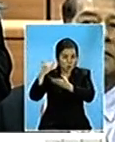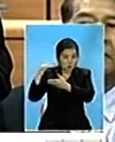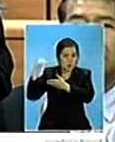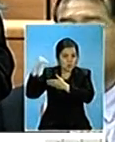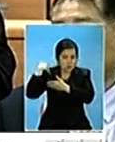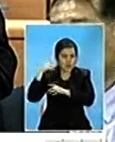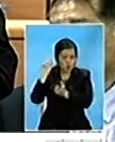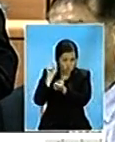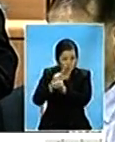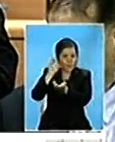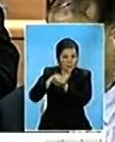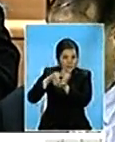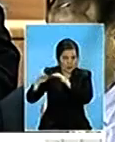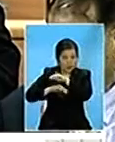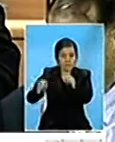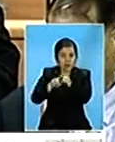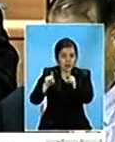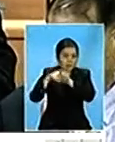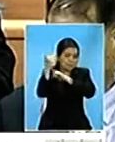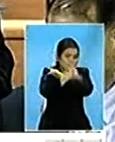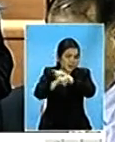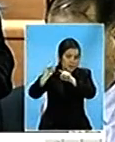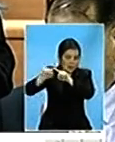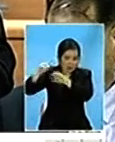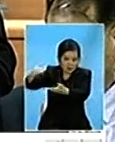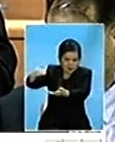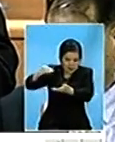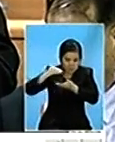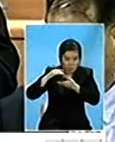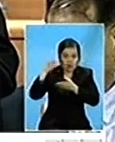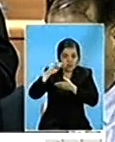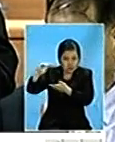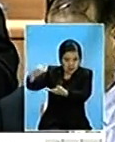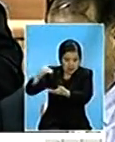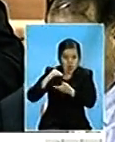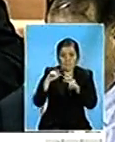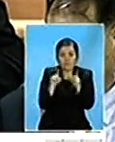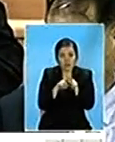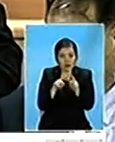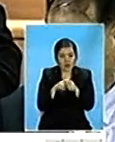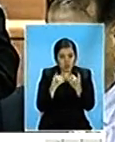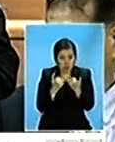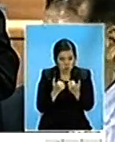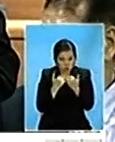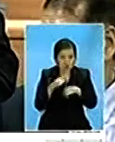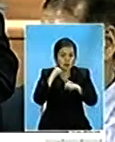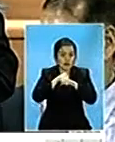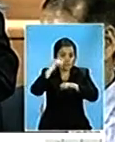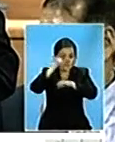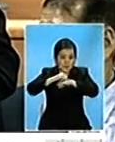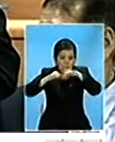ว่าต่างประเทศนำสัตว์ป่าผ่านแดนเราพบว่ากำลังมีการก่อสร้างเ